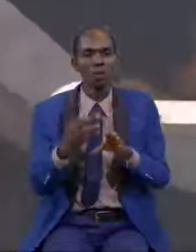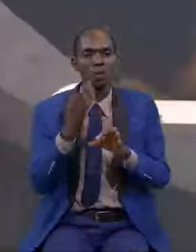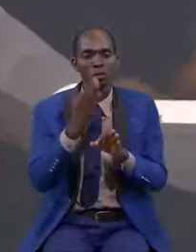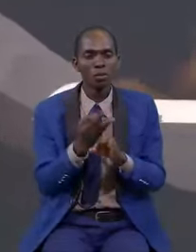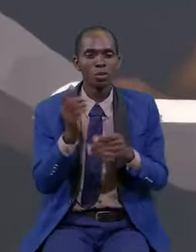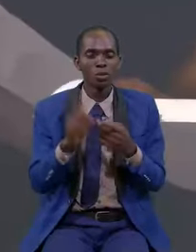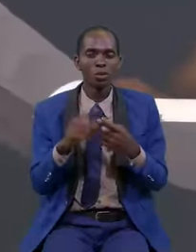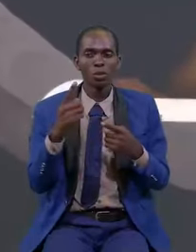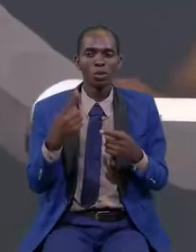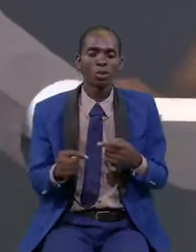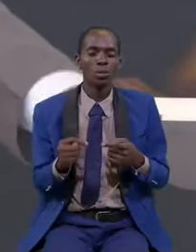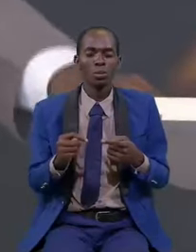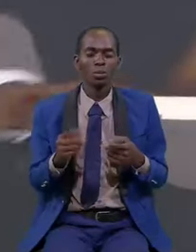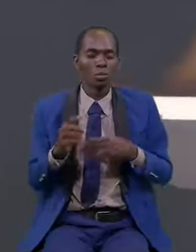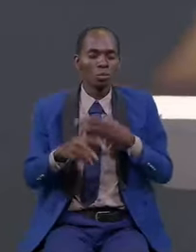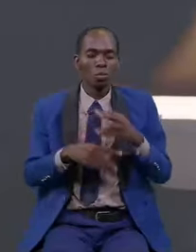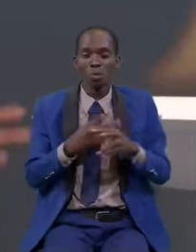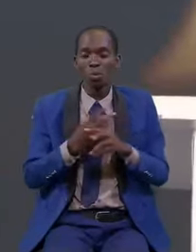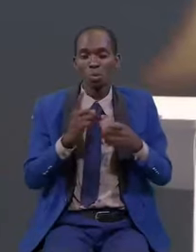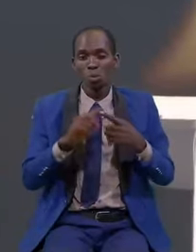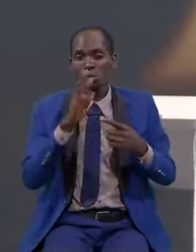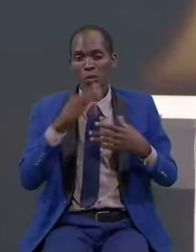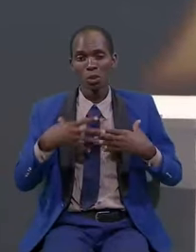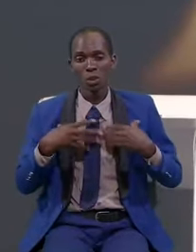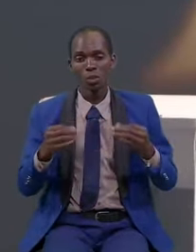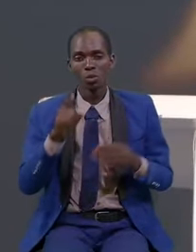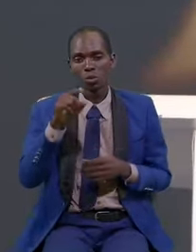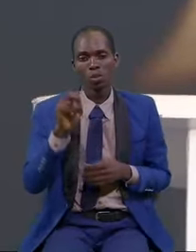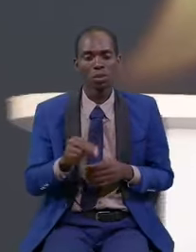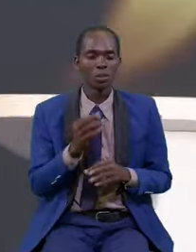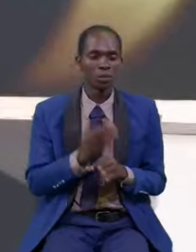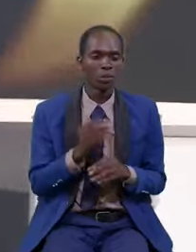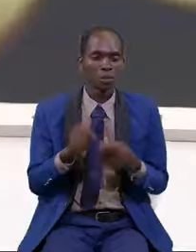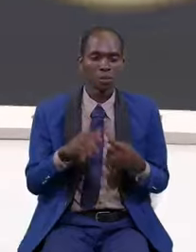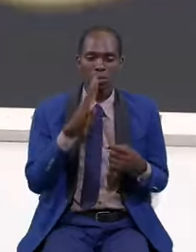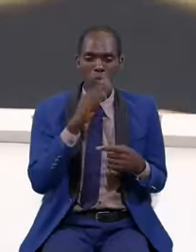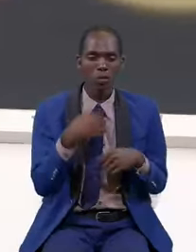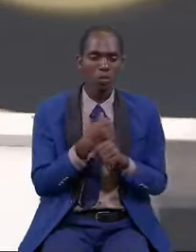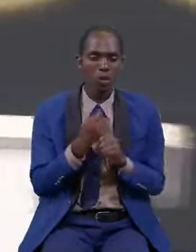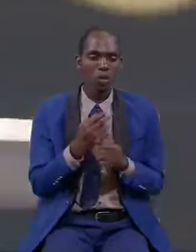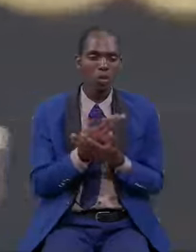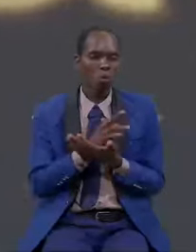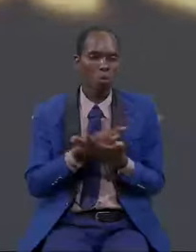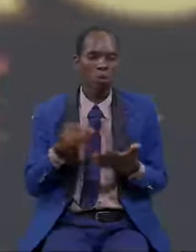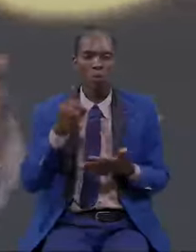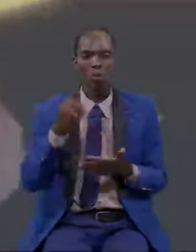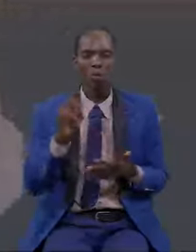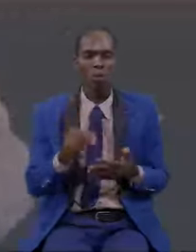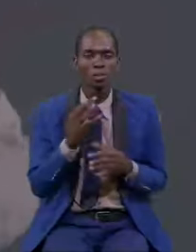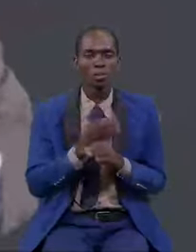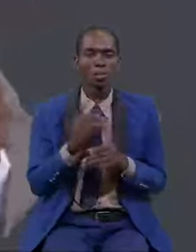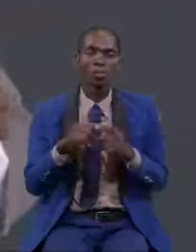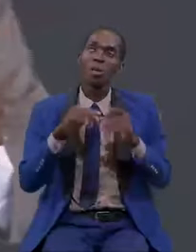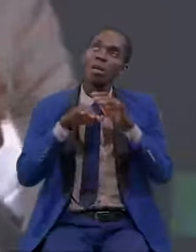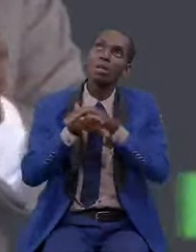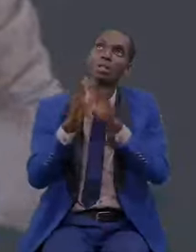faut la foi. Pour être sanctifié, il vous faut la foi. Pour être saint, il vous faut la foi. Pour aller au ciel, il vous faut la